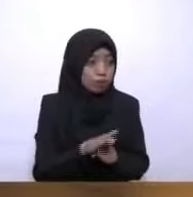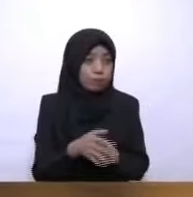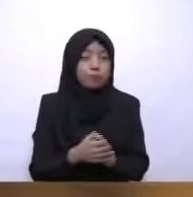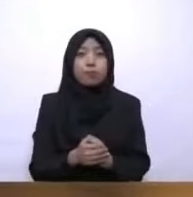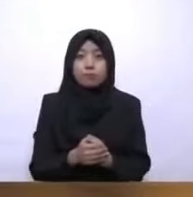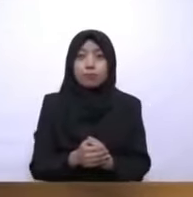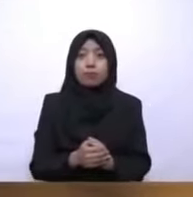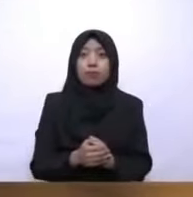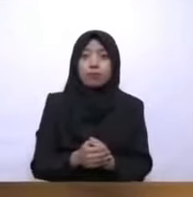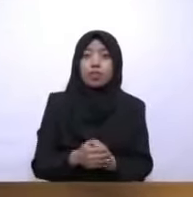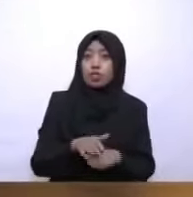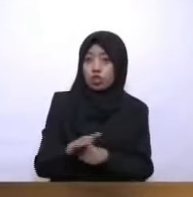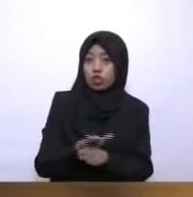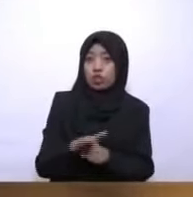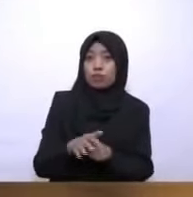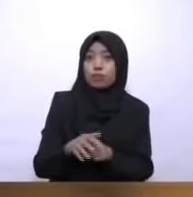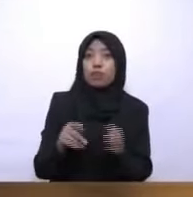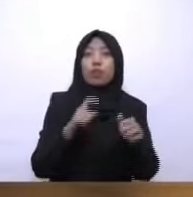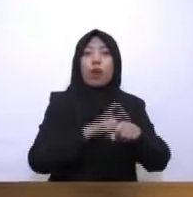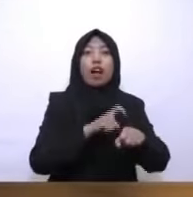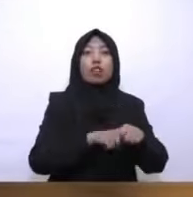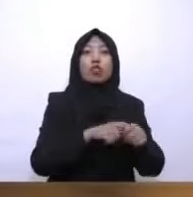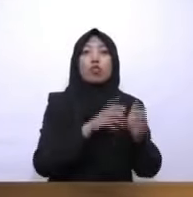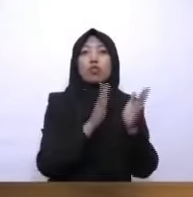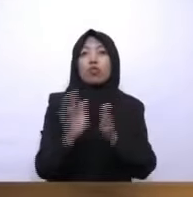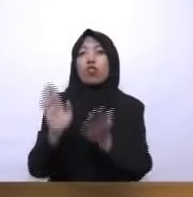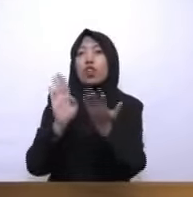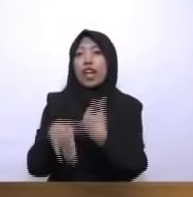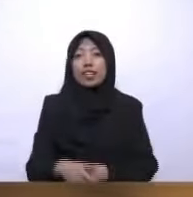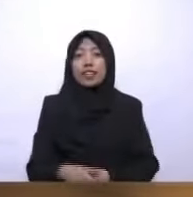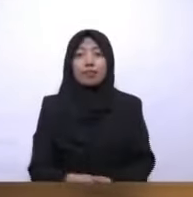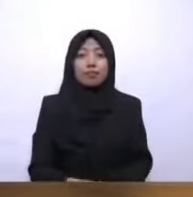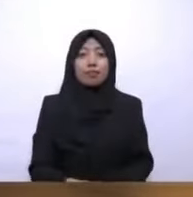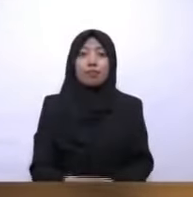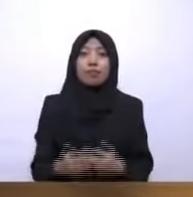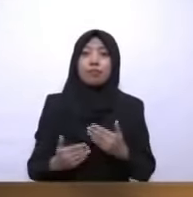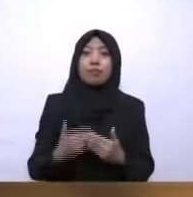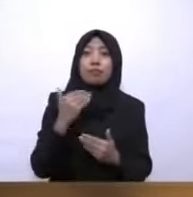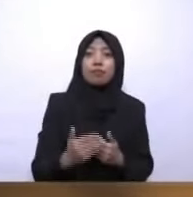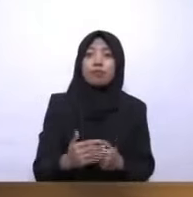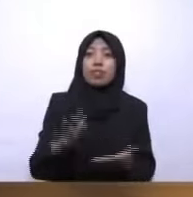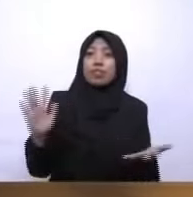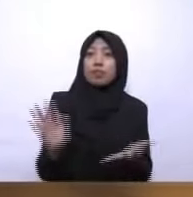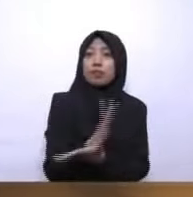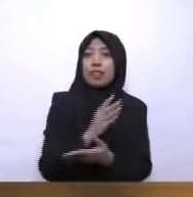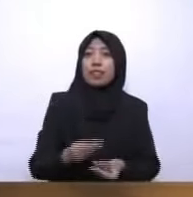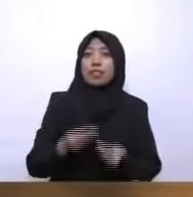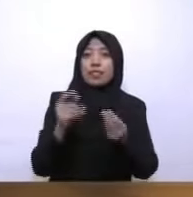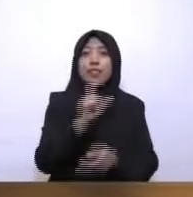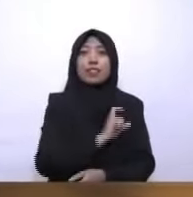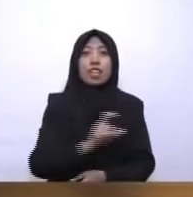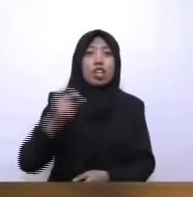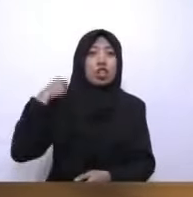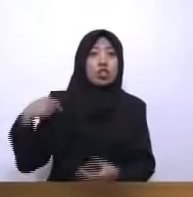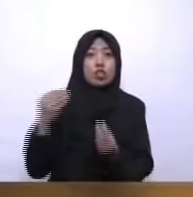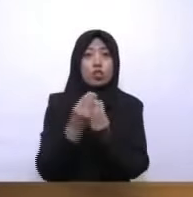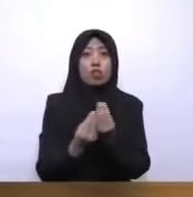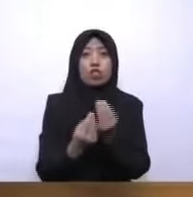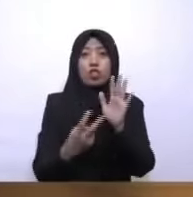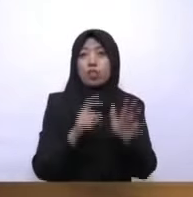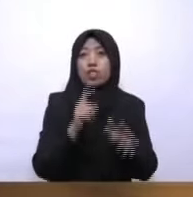baik. Jika cukup, kita atur ulang waktunya terlebih dahulu, baik. Berikutnya kami beri kesempatan Cawagub nomor urut 1